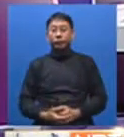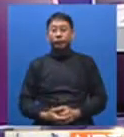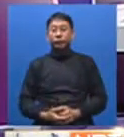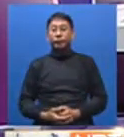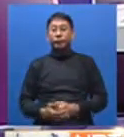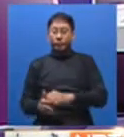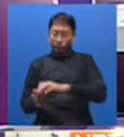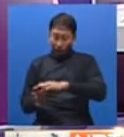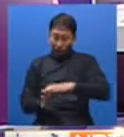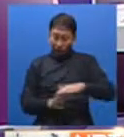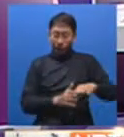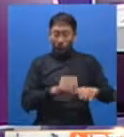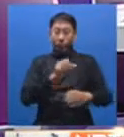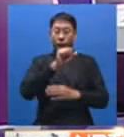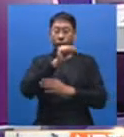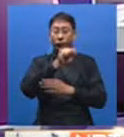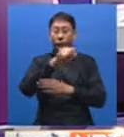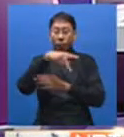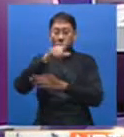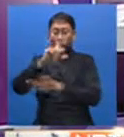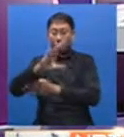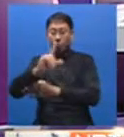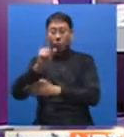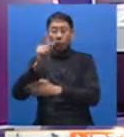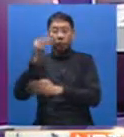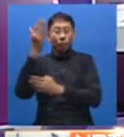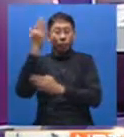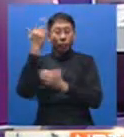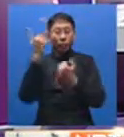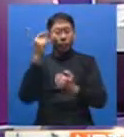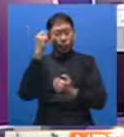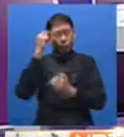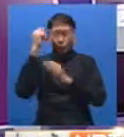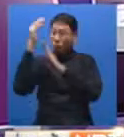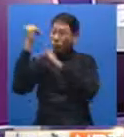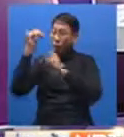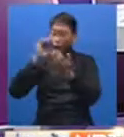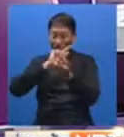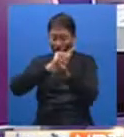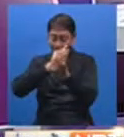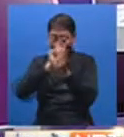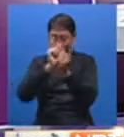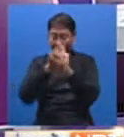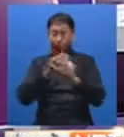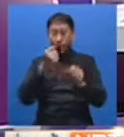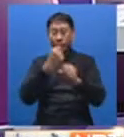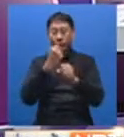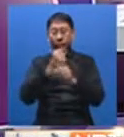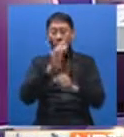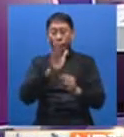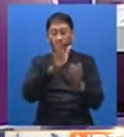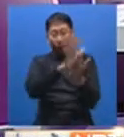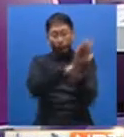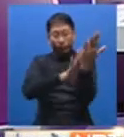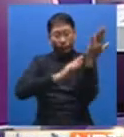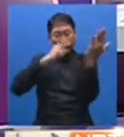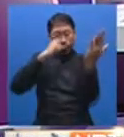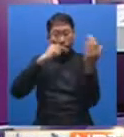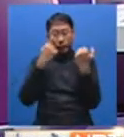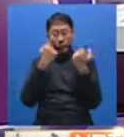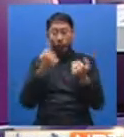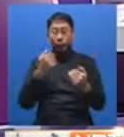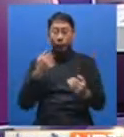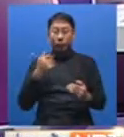ขณะที่สมาชิกสภาปฏิรูปแห่งชาติหรือว่าสปช.นะคะก็หวังที่จะเห็นการเปลี่ยนแปลงและแก้ไขปัญหาของประเทศไทยโดยมองว่าต้องปลูกฝัง